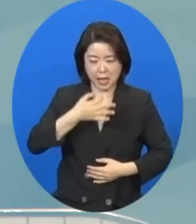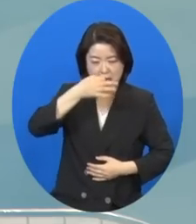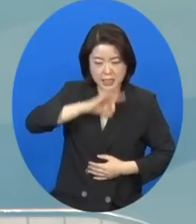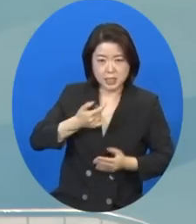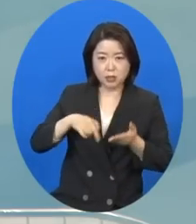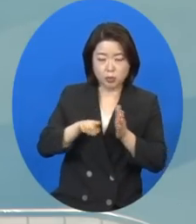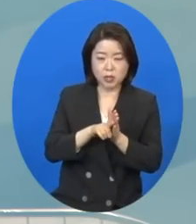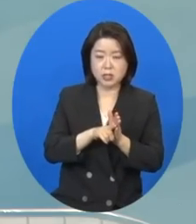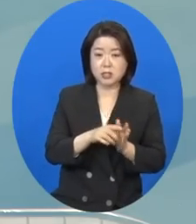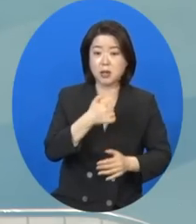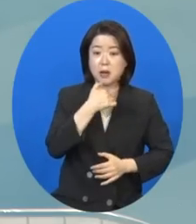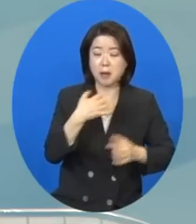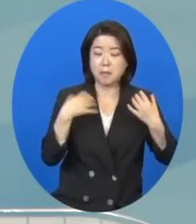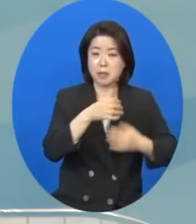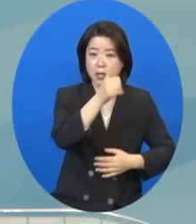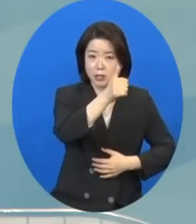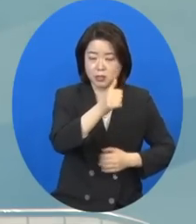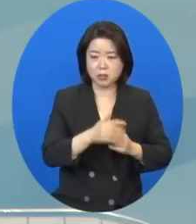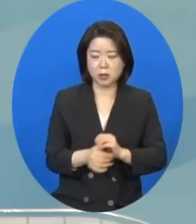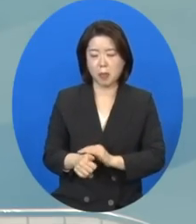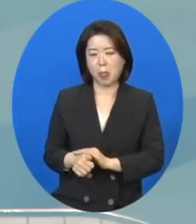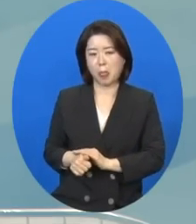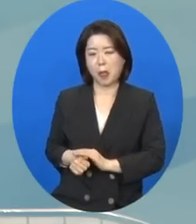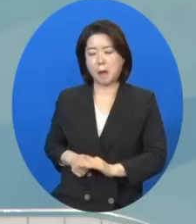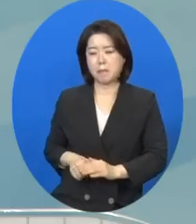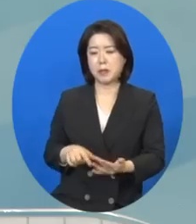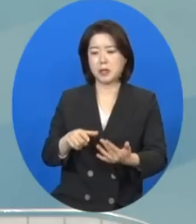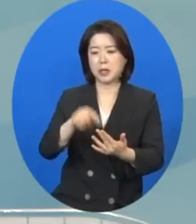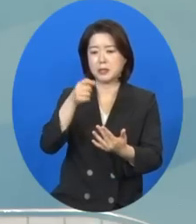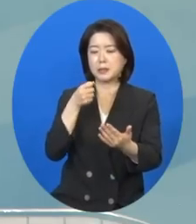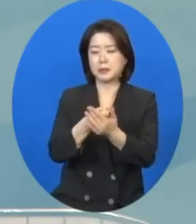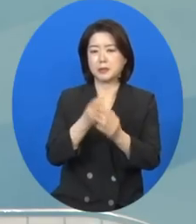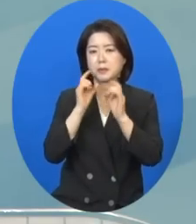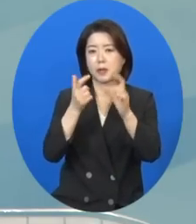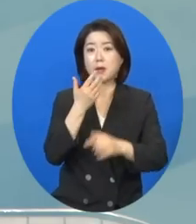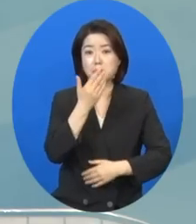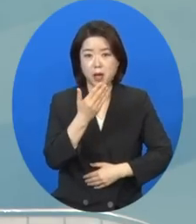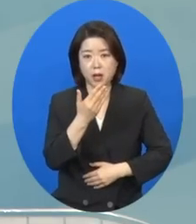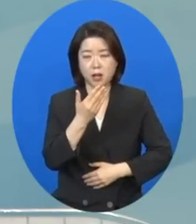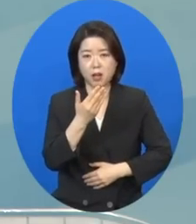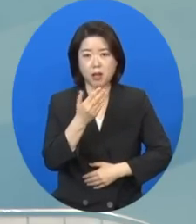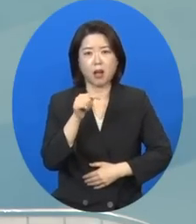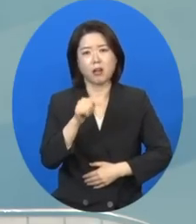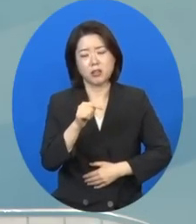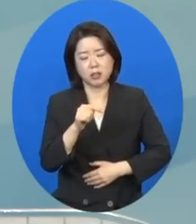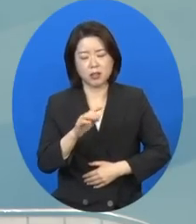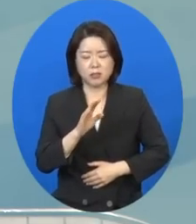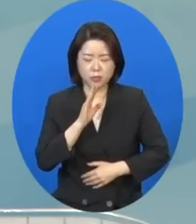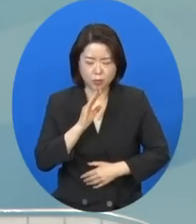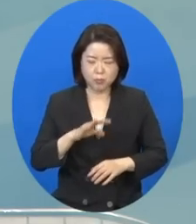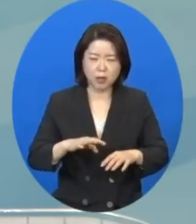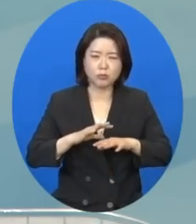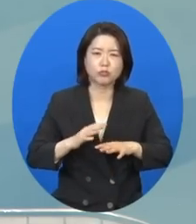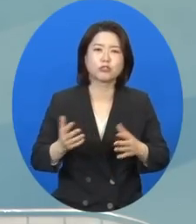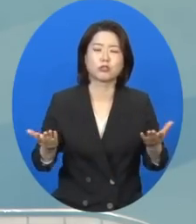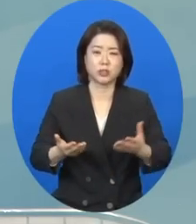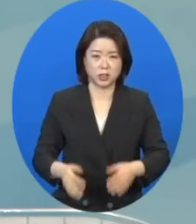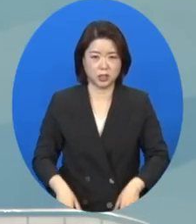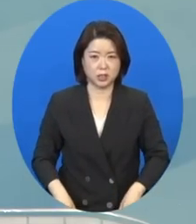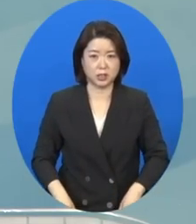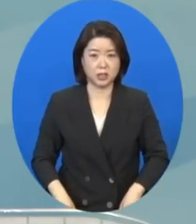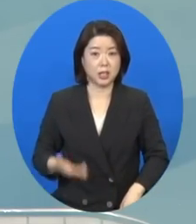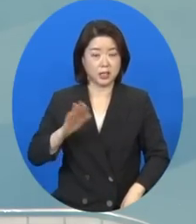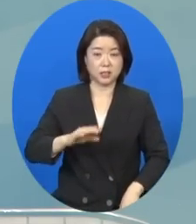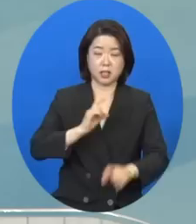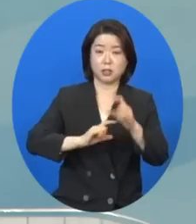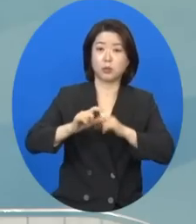빌라도처럼 비겁한 선택을 내릴 수가 있다는 것이 얼마나 두려운 일인지 모릅니다 그러나 더 두려운 일이 있어요